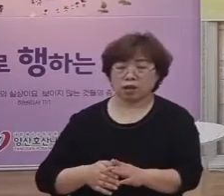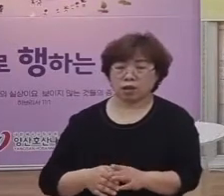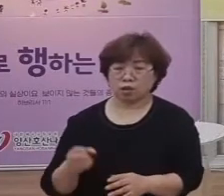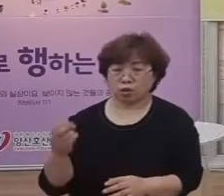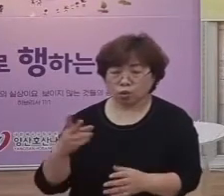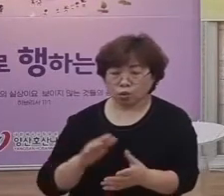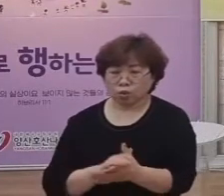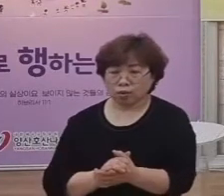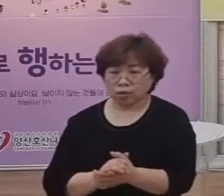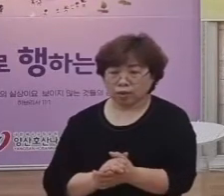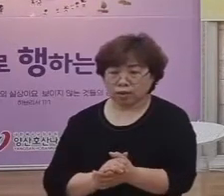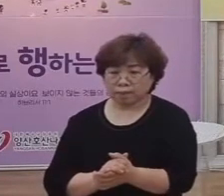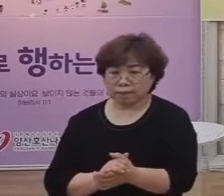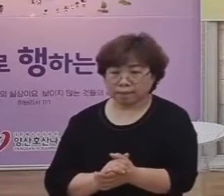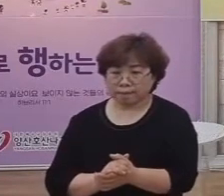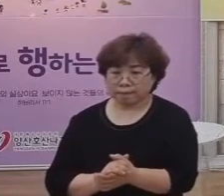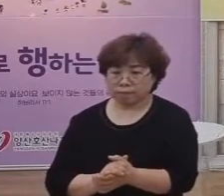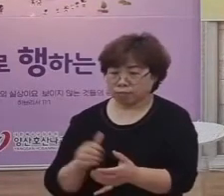아내나 이런